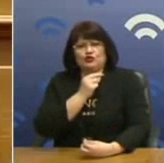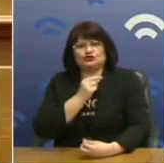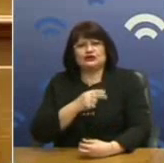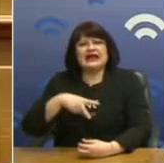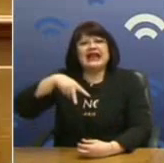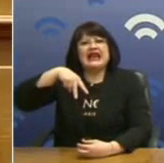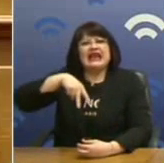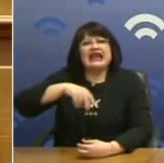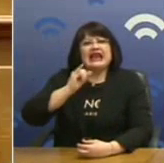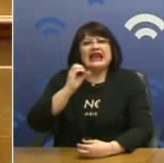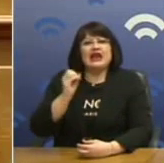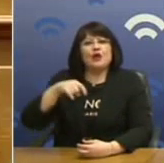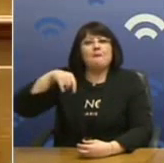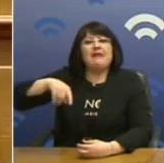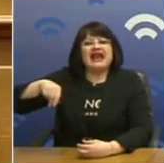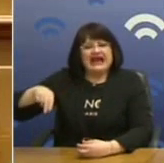Βαράνκαρ,